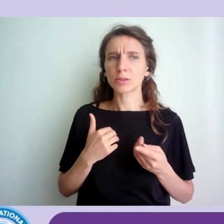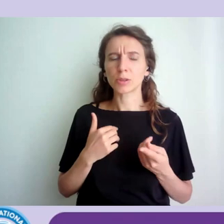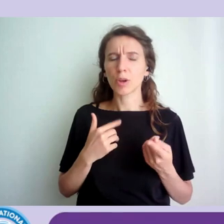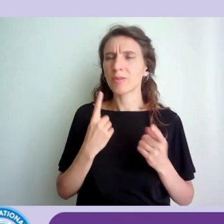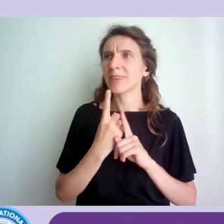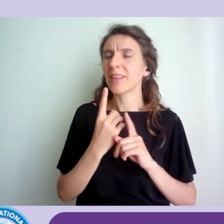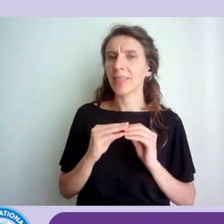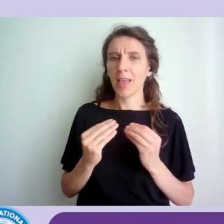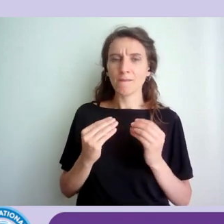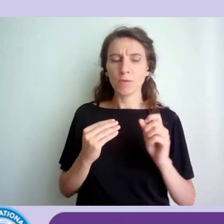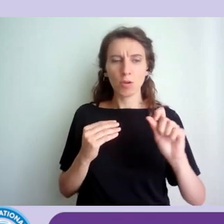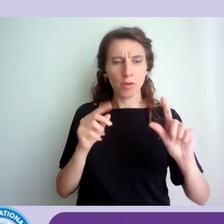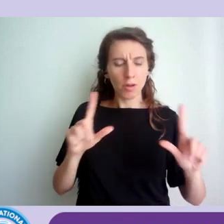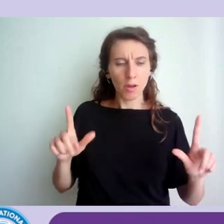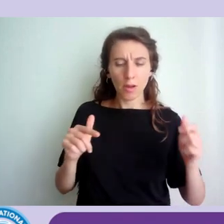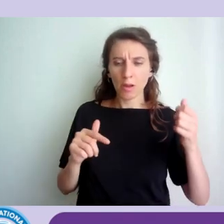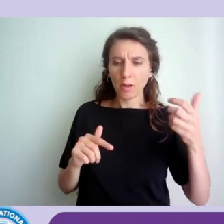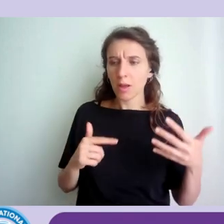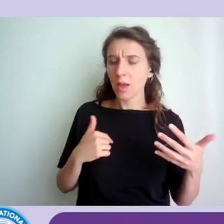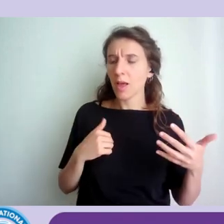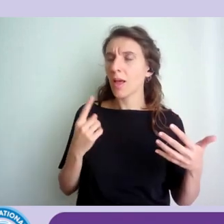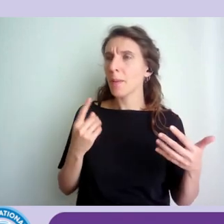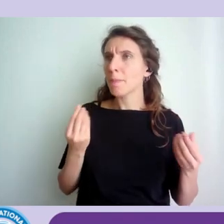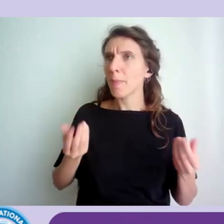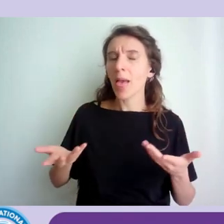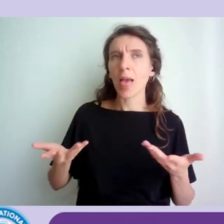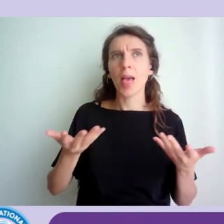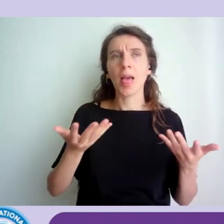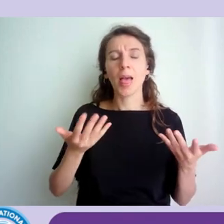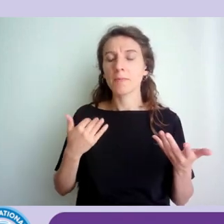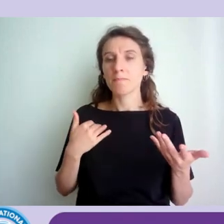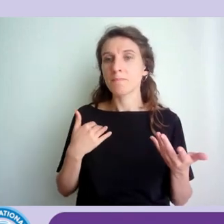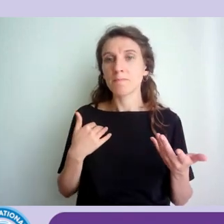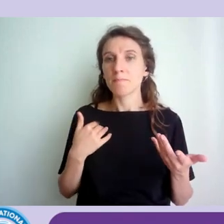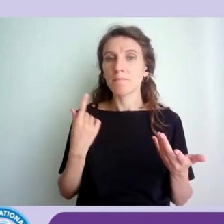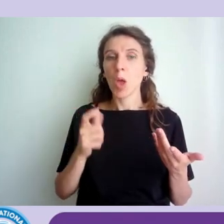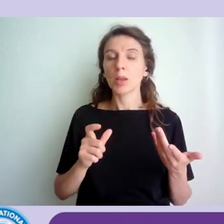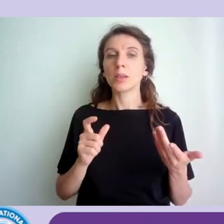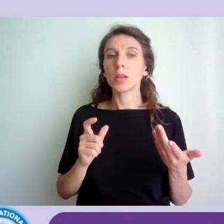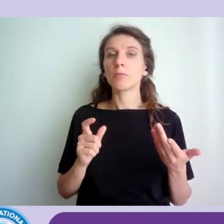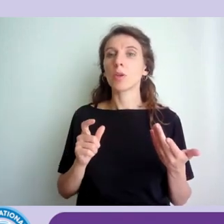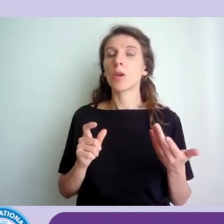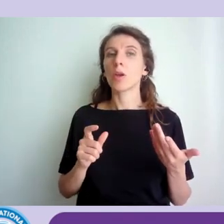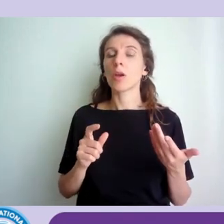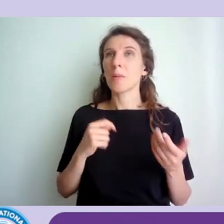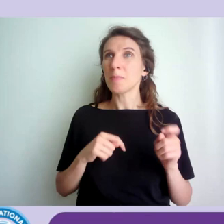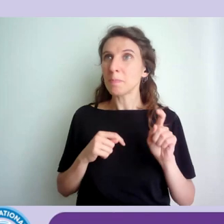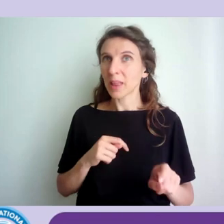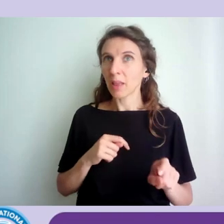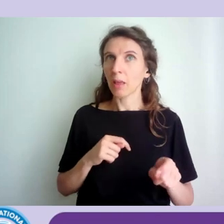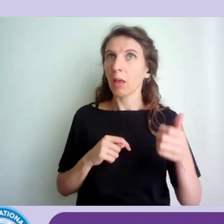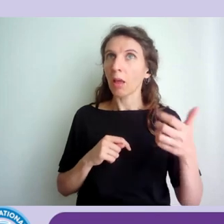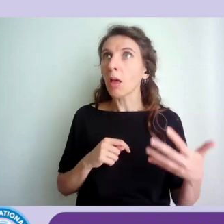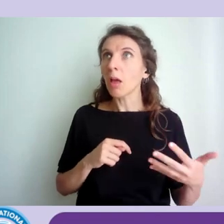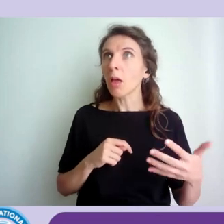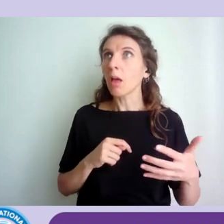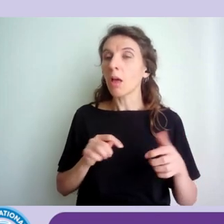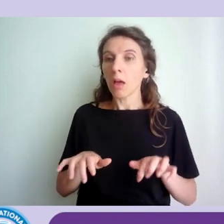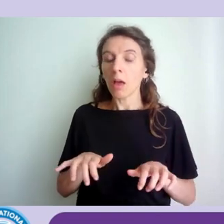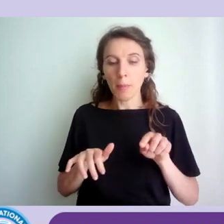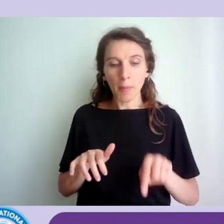proprio perché non come dire non arriva eseguendo un'azione non arriva il